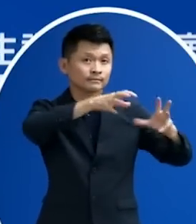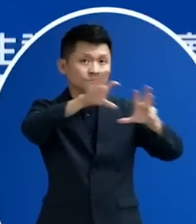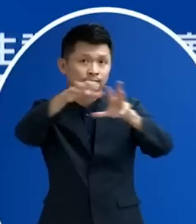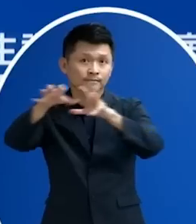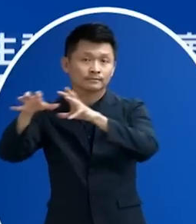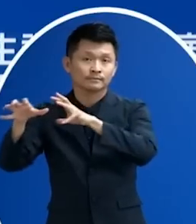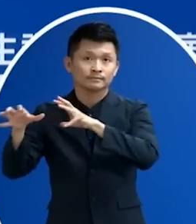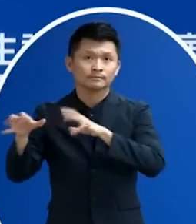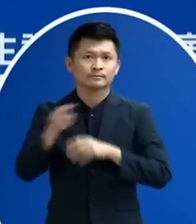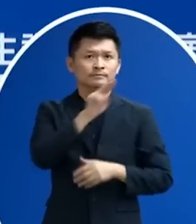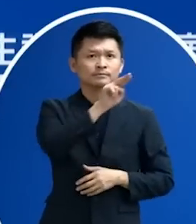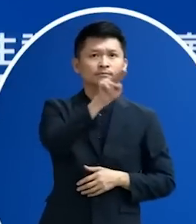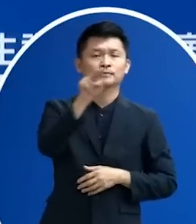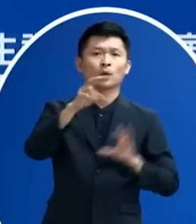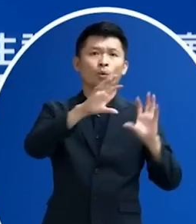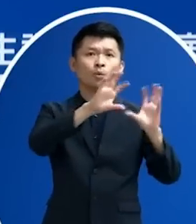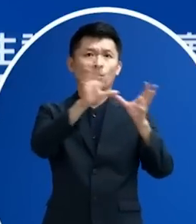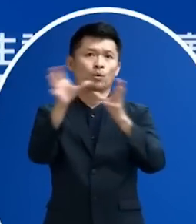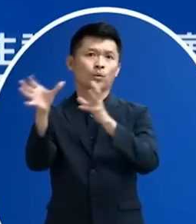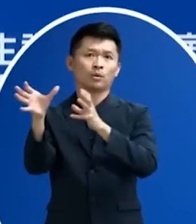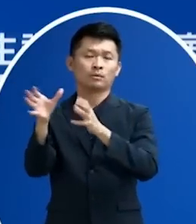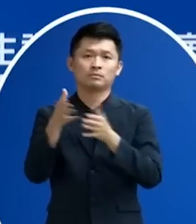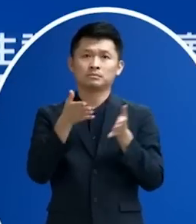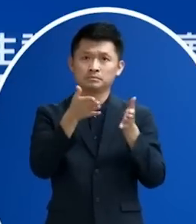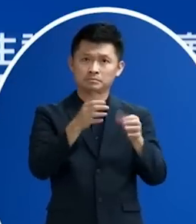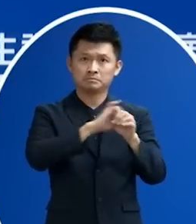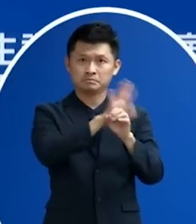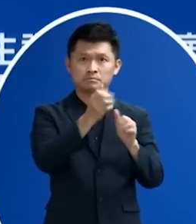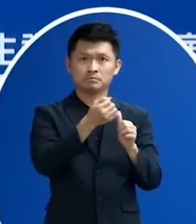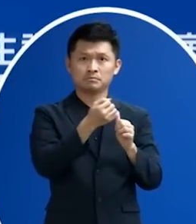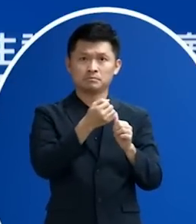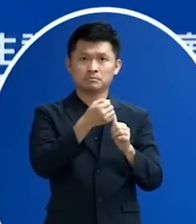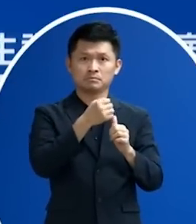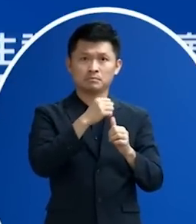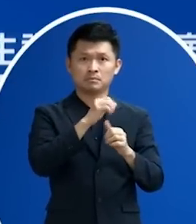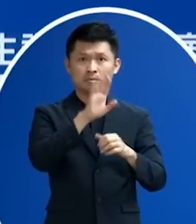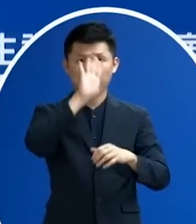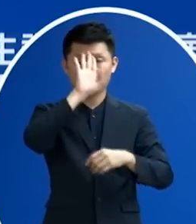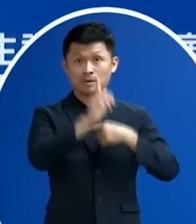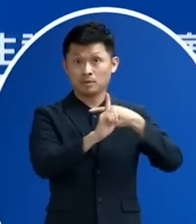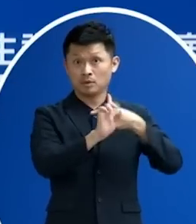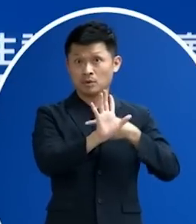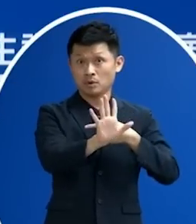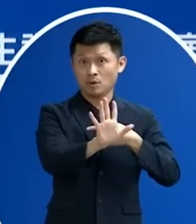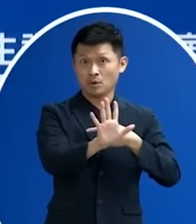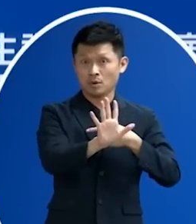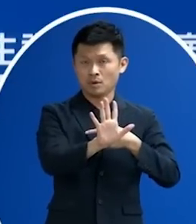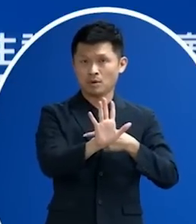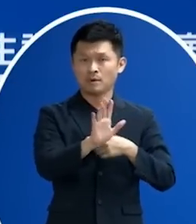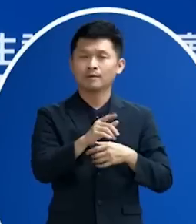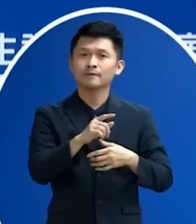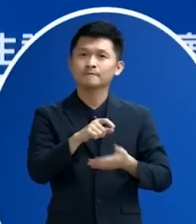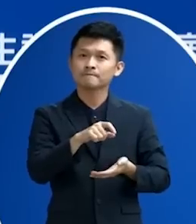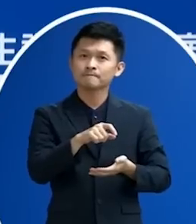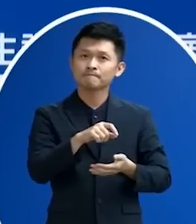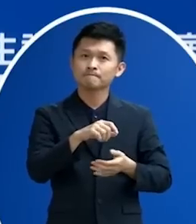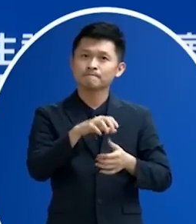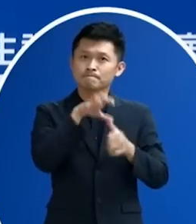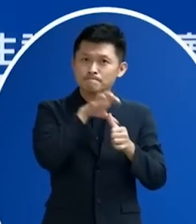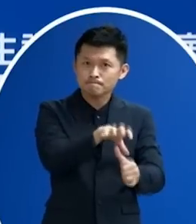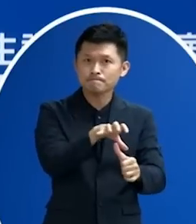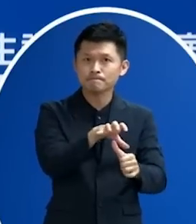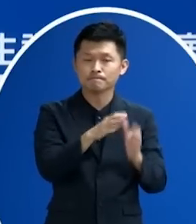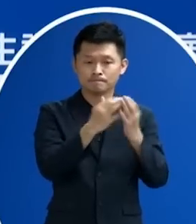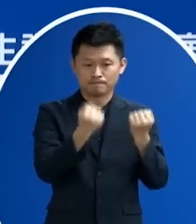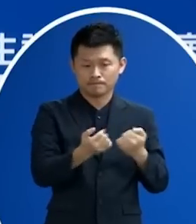世界上现在很多的国家都还是对于 COVID-19 的确诊者都是建议或者是强制，就是一定要进